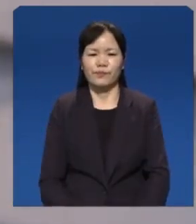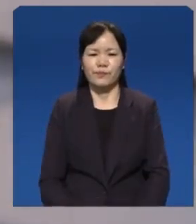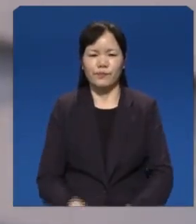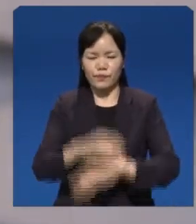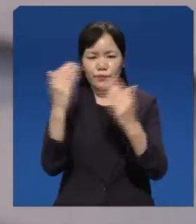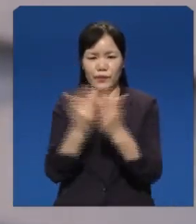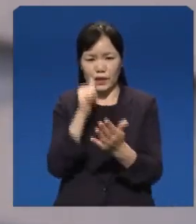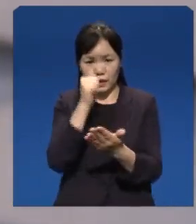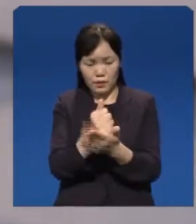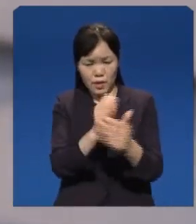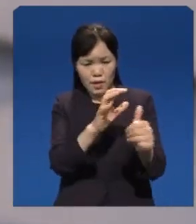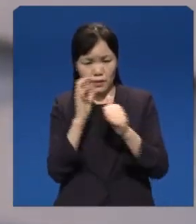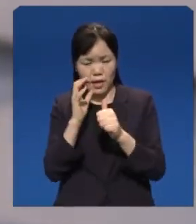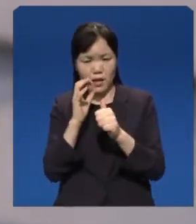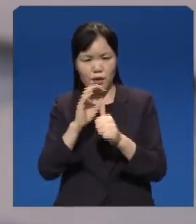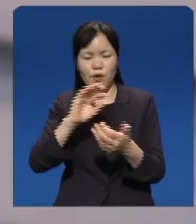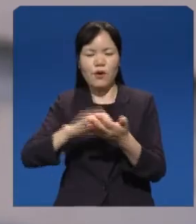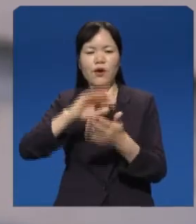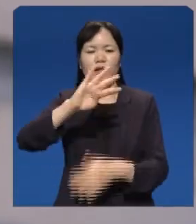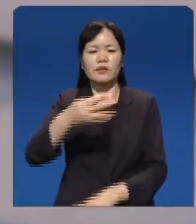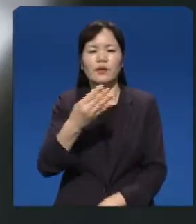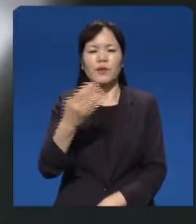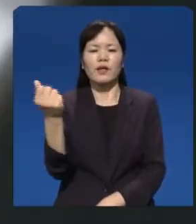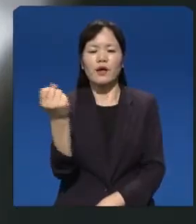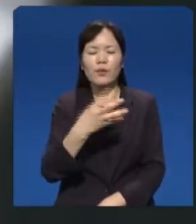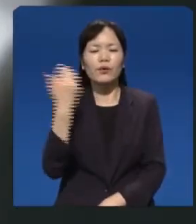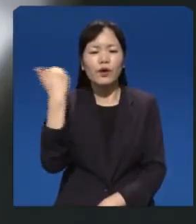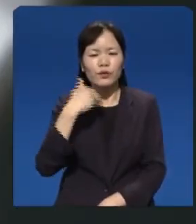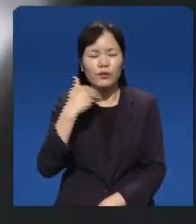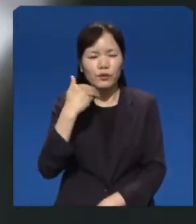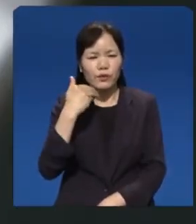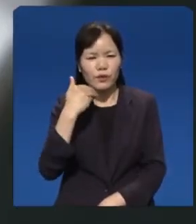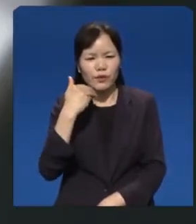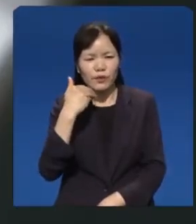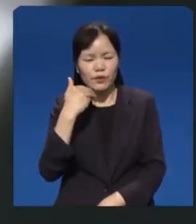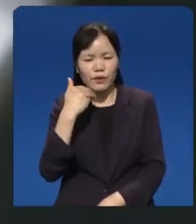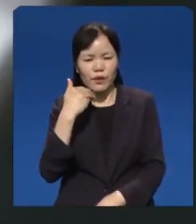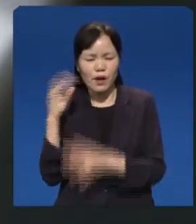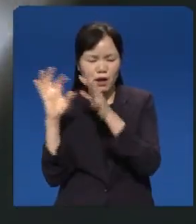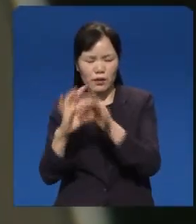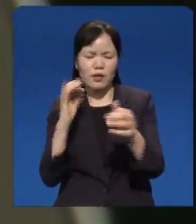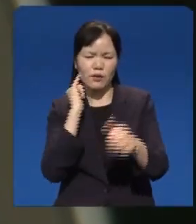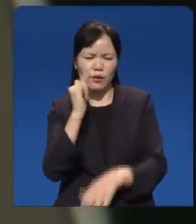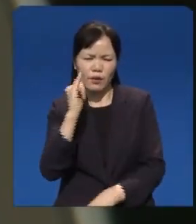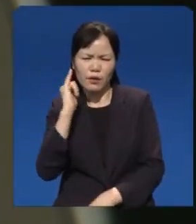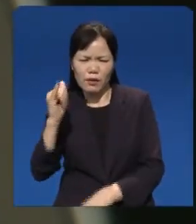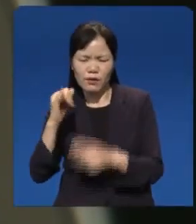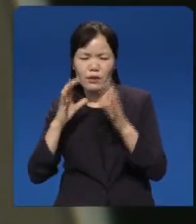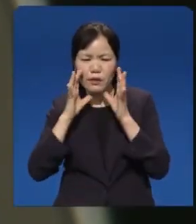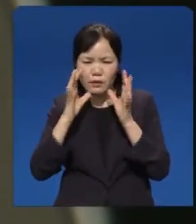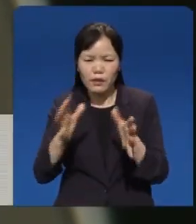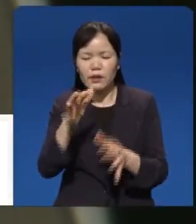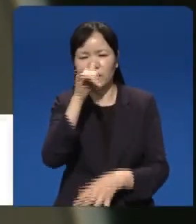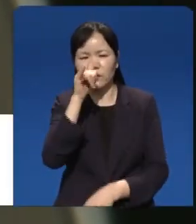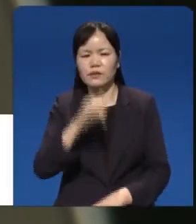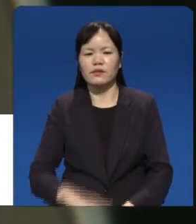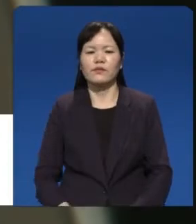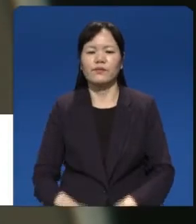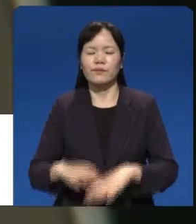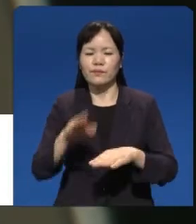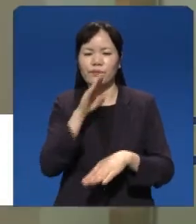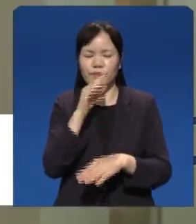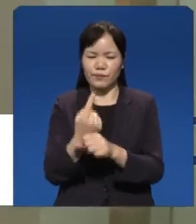범행이 쓰였다 면 400여개의 번호가 누군가의 휴대폰 속을 마구 히 좋을 수 있는 겁니다 실제